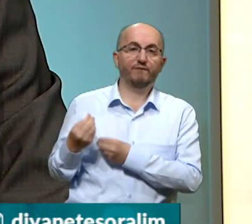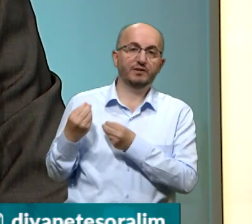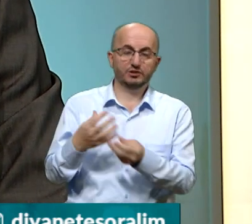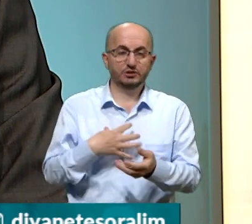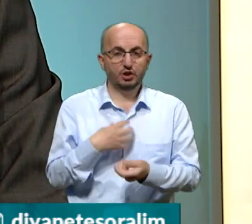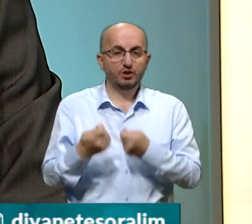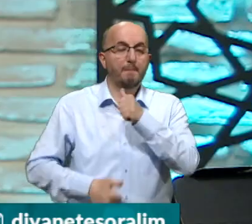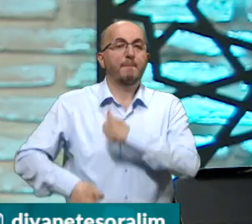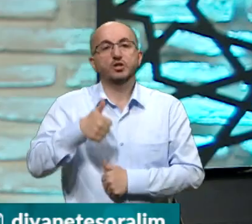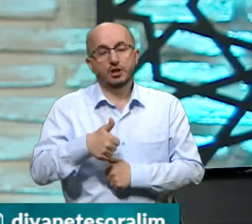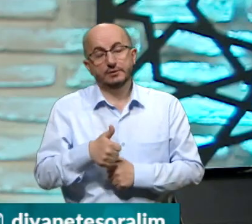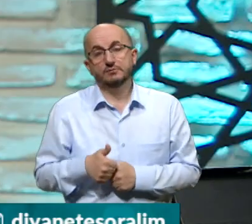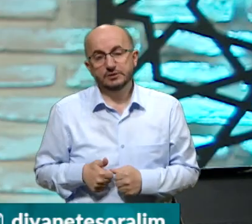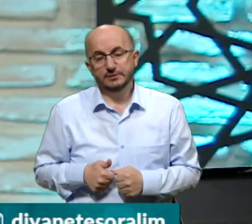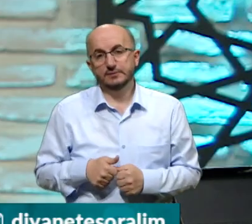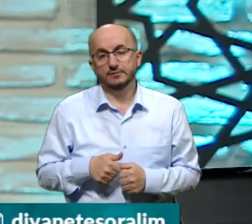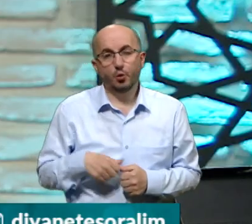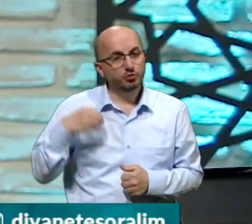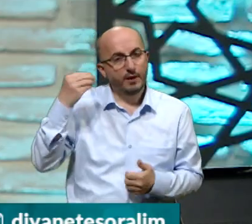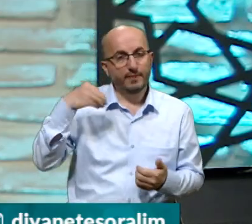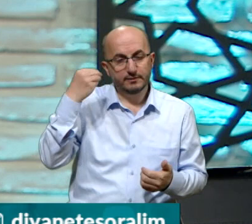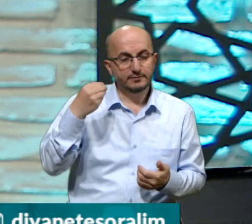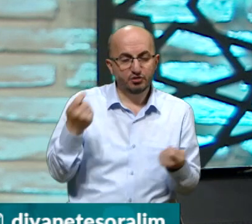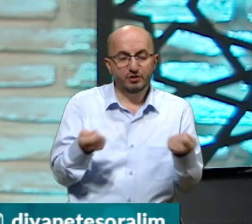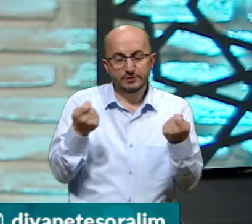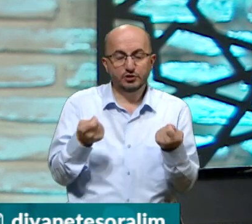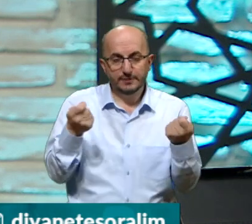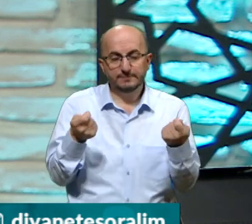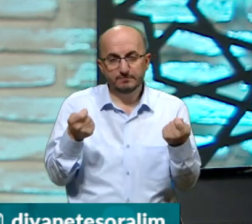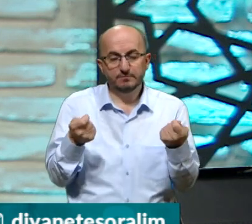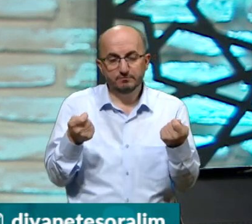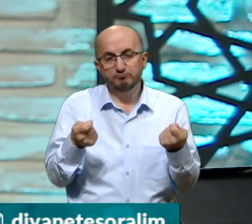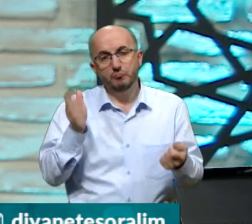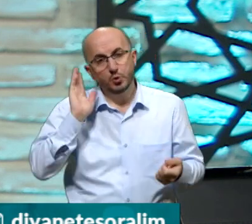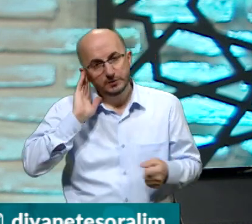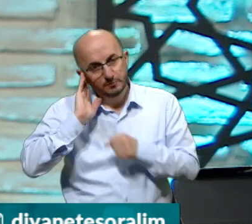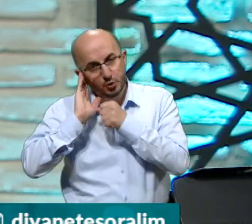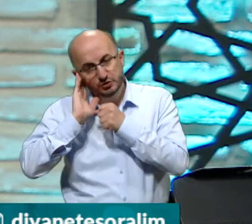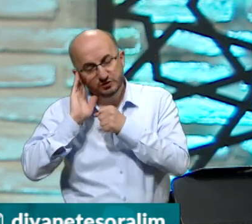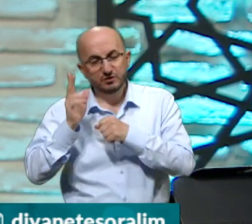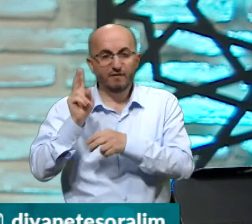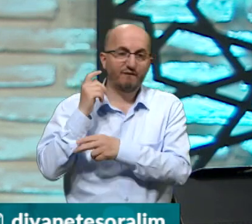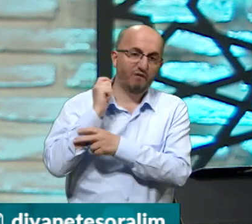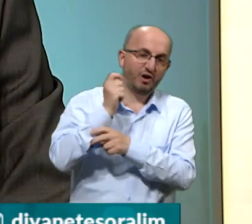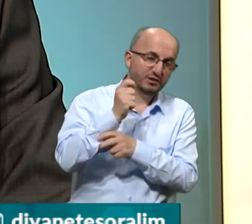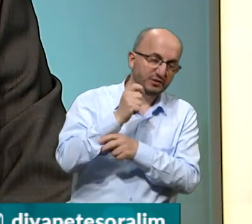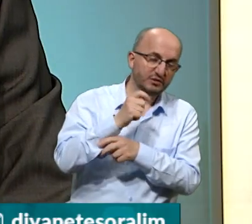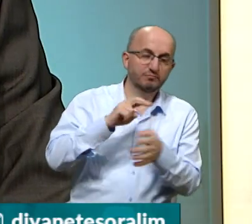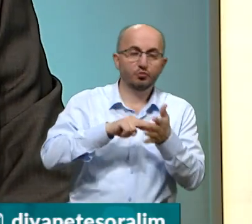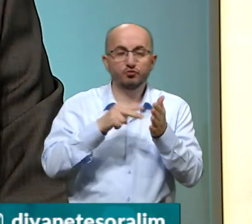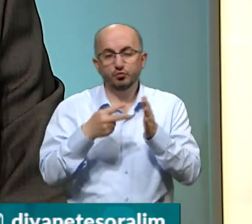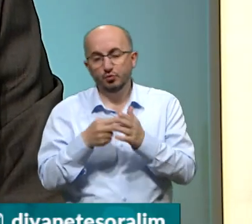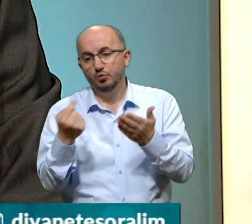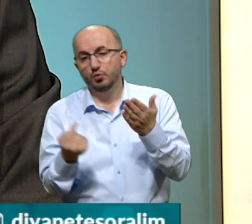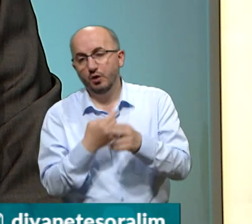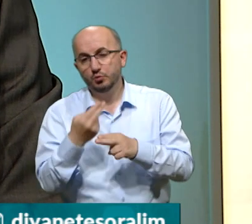diyen s başkanlığımızın Onun da çalışan işte imamdır faizdir Müftülüğü Kur'an